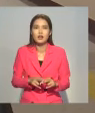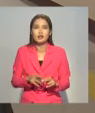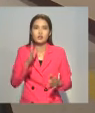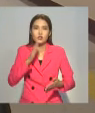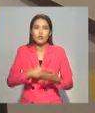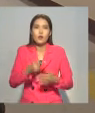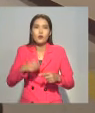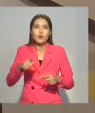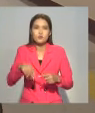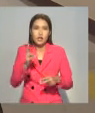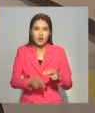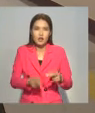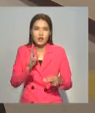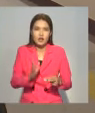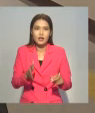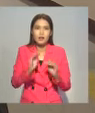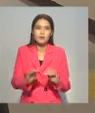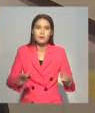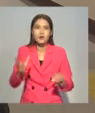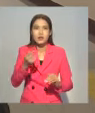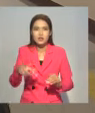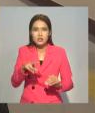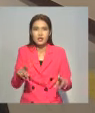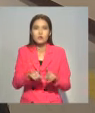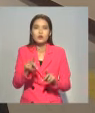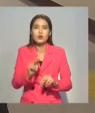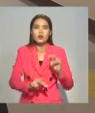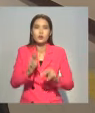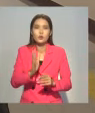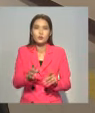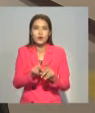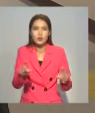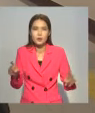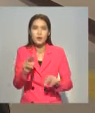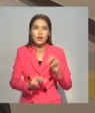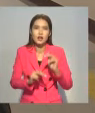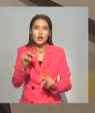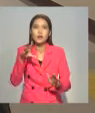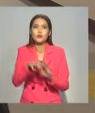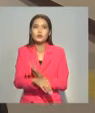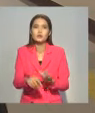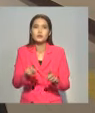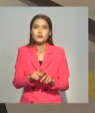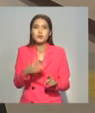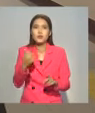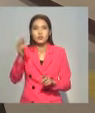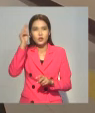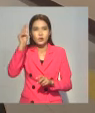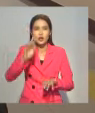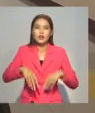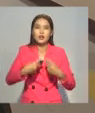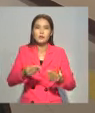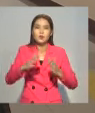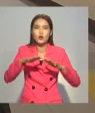отыр. Ол бала бақша салуға, мектептер салуға, сонымен қатар қосымша білім беру ұйымдарын